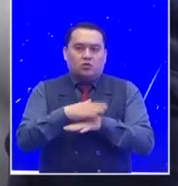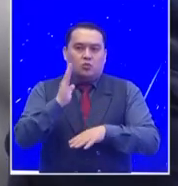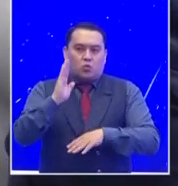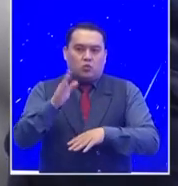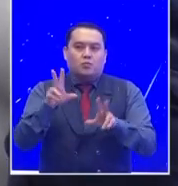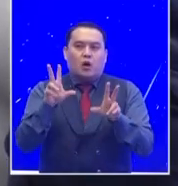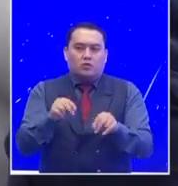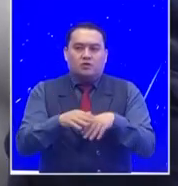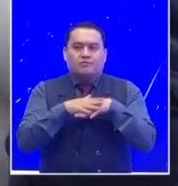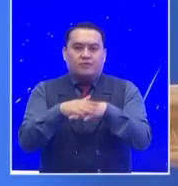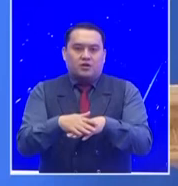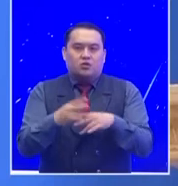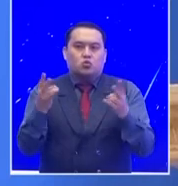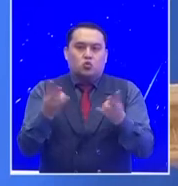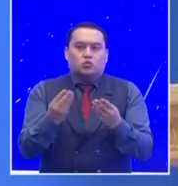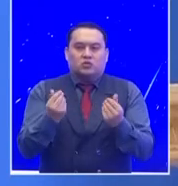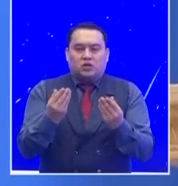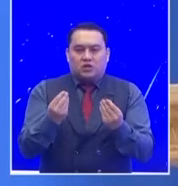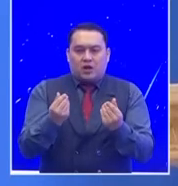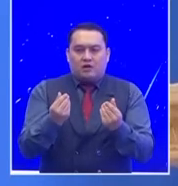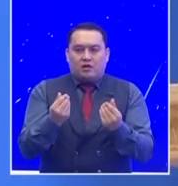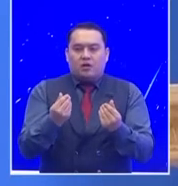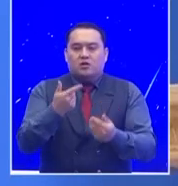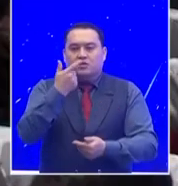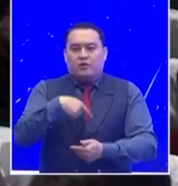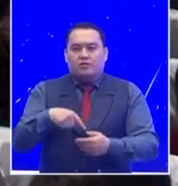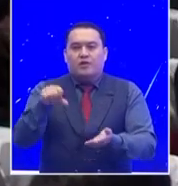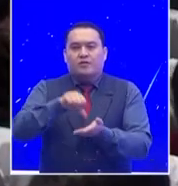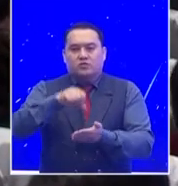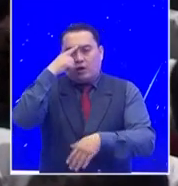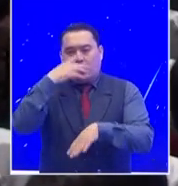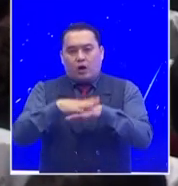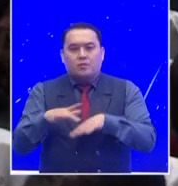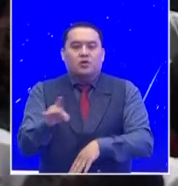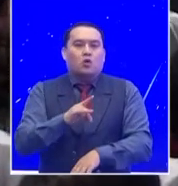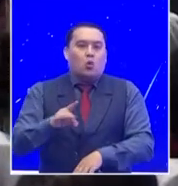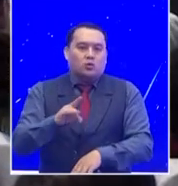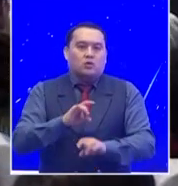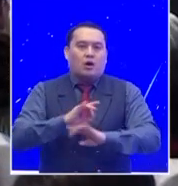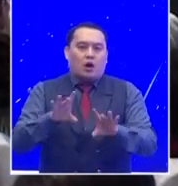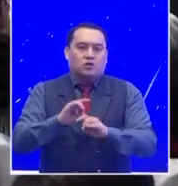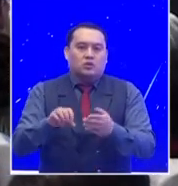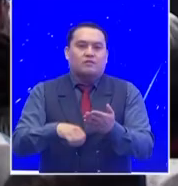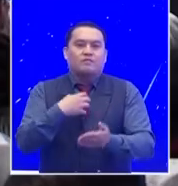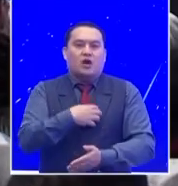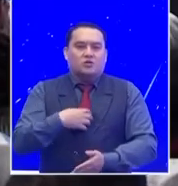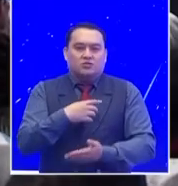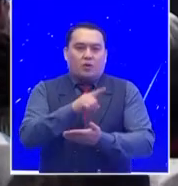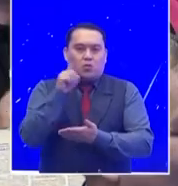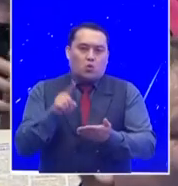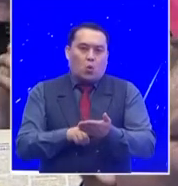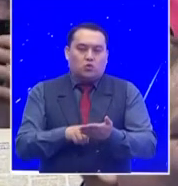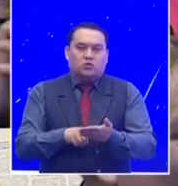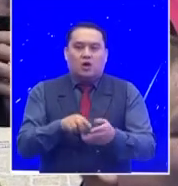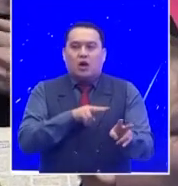и пообещал выделить на это необходимые средства. Во время своего выступления глава региона также отметил, что одними из самых важных вопросов, которые